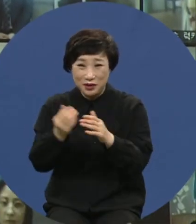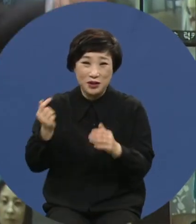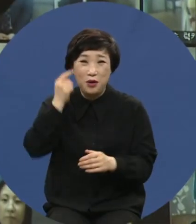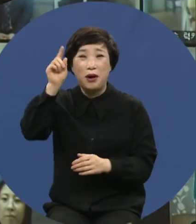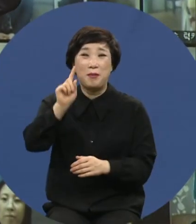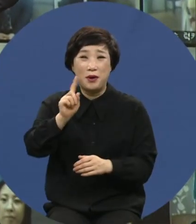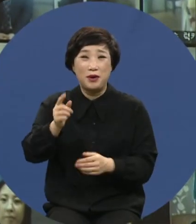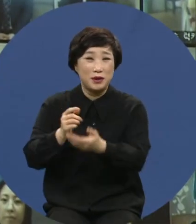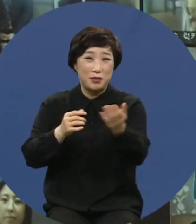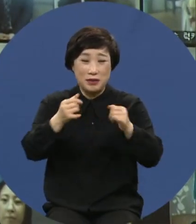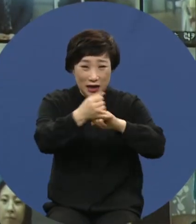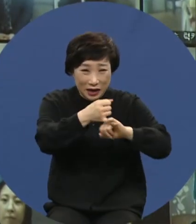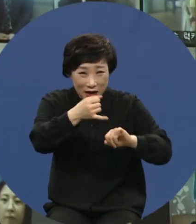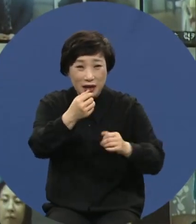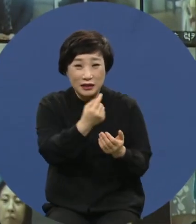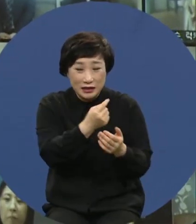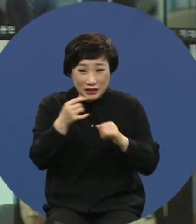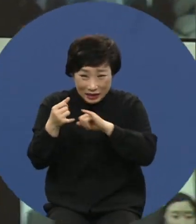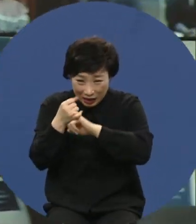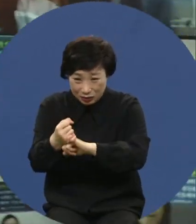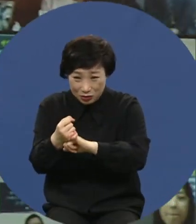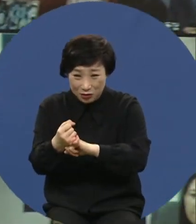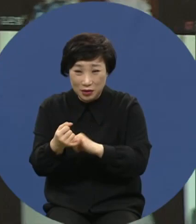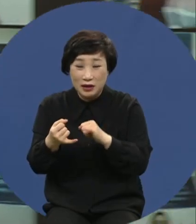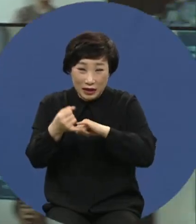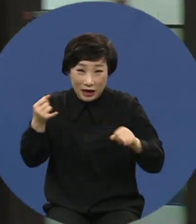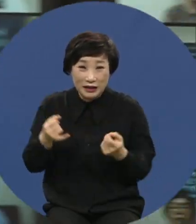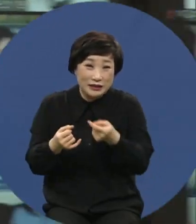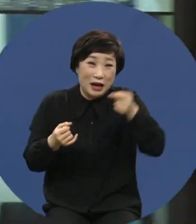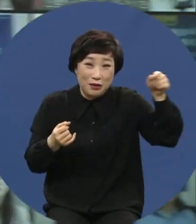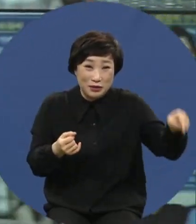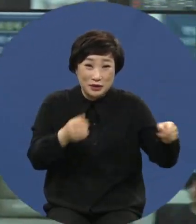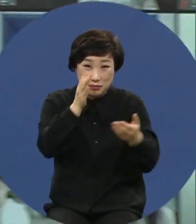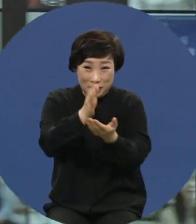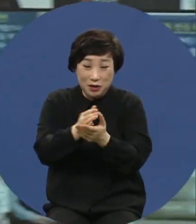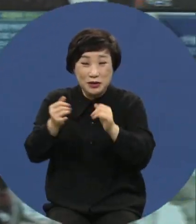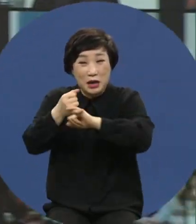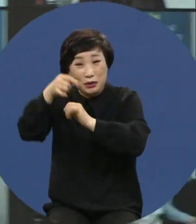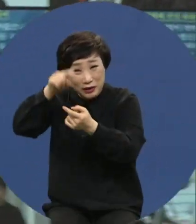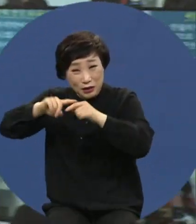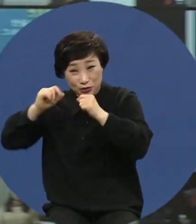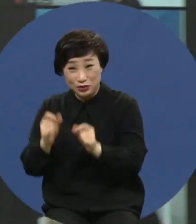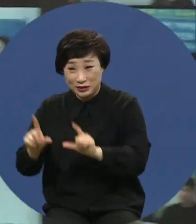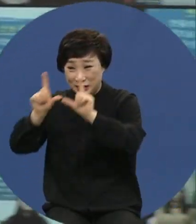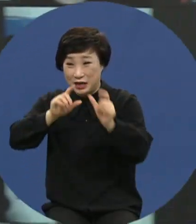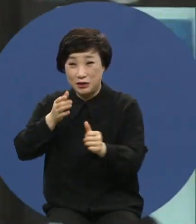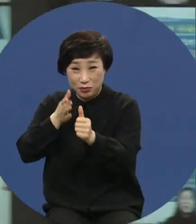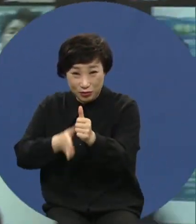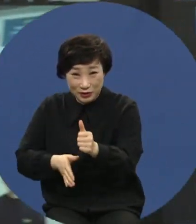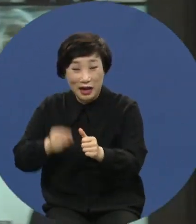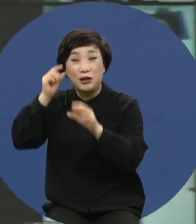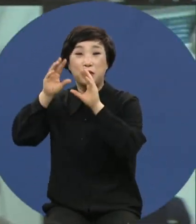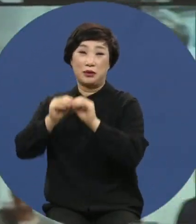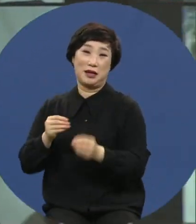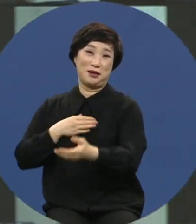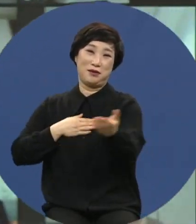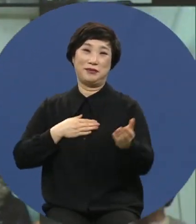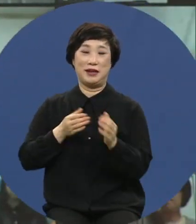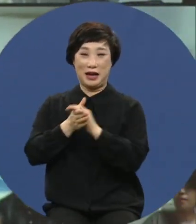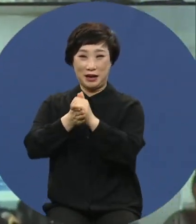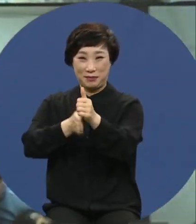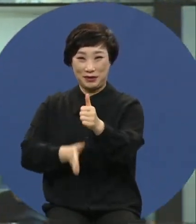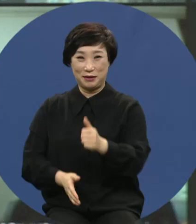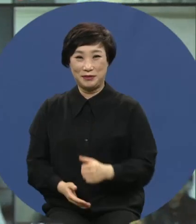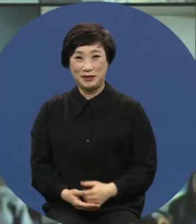영광은 약속에서 벗어나지 말자 이 말이, 이제는 약속대로 살자 이 말입니다. 동의하시면 아멘